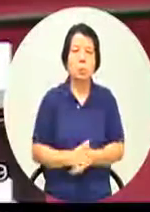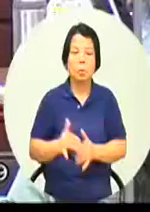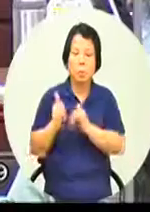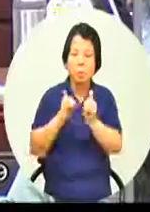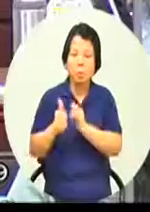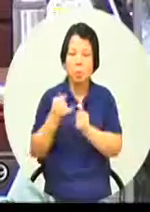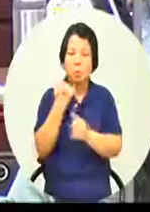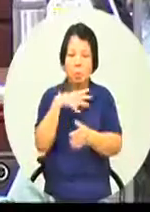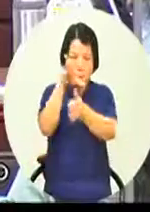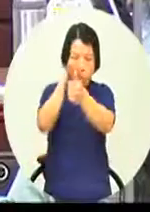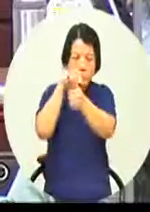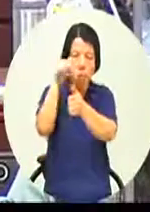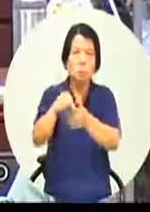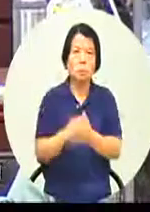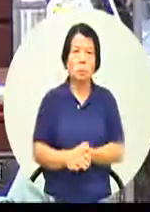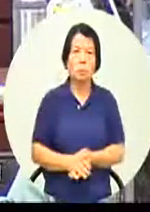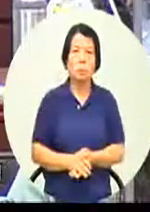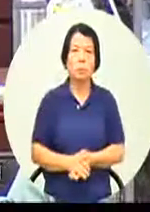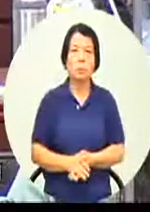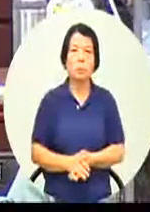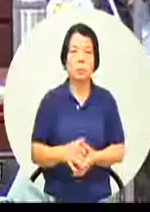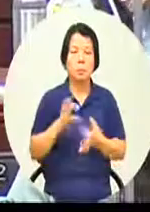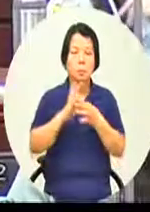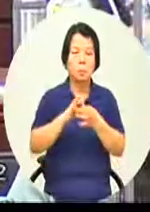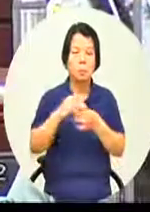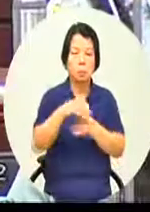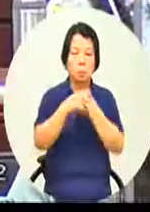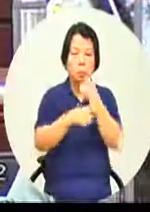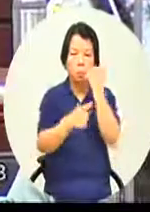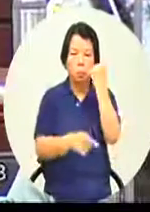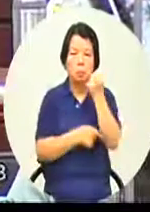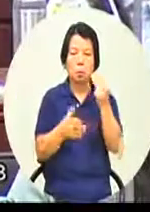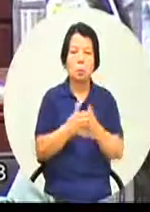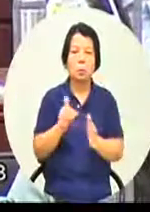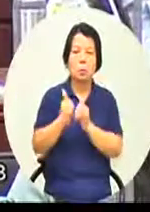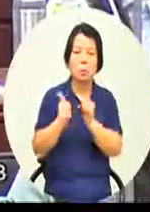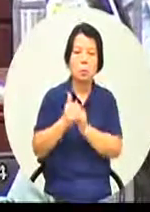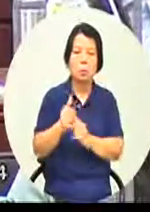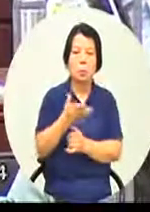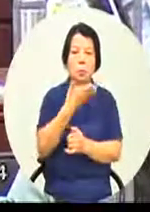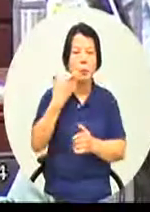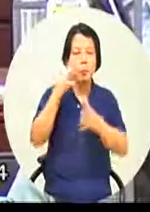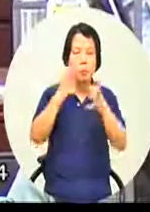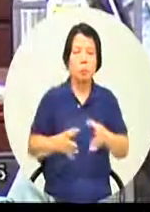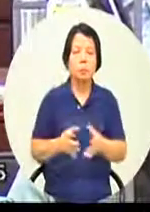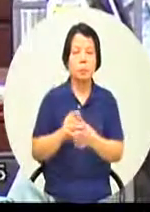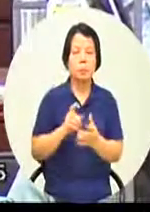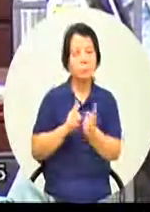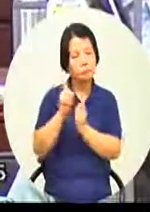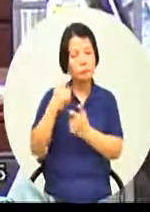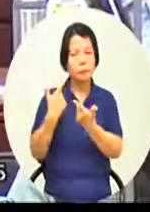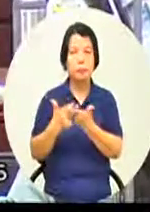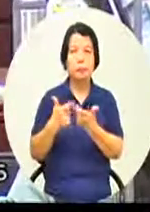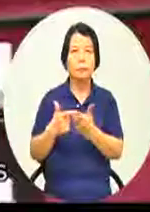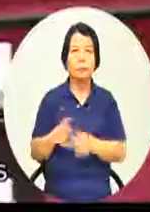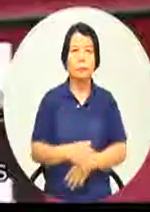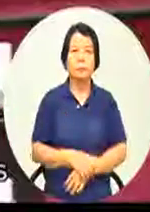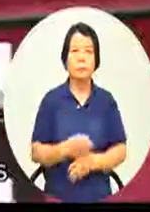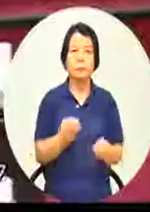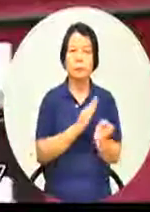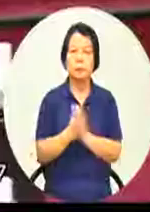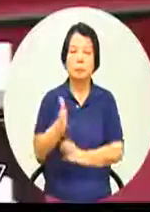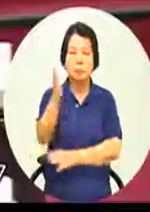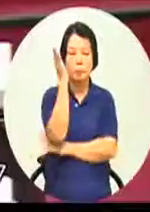仿，就是相关的就是一些法条，然后就是以民间设立可能会比较适当了。 这没有办法用我